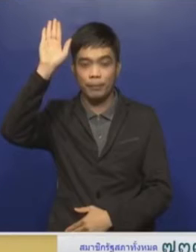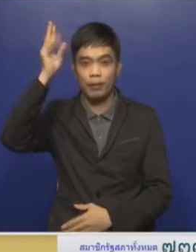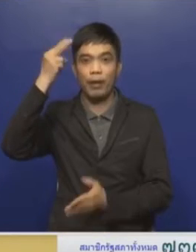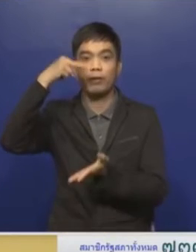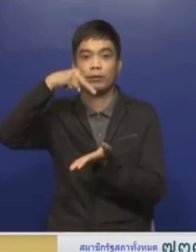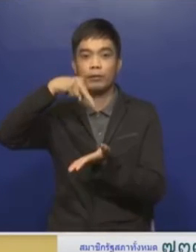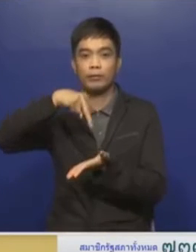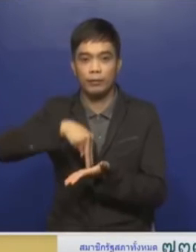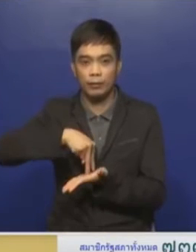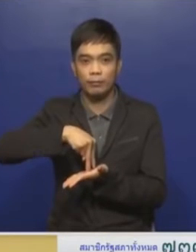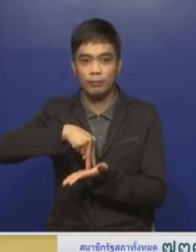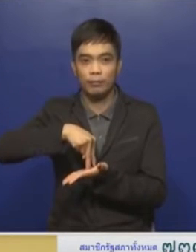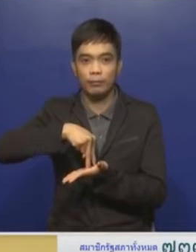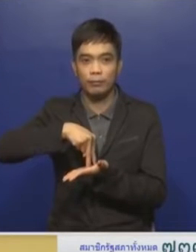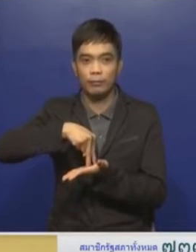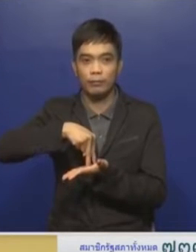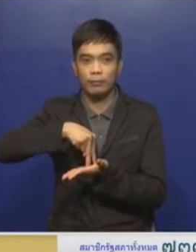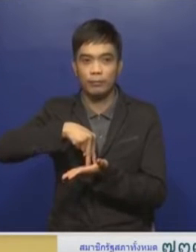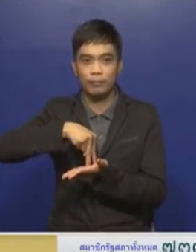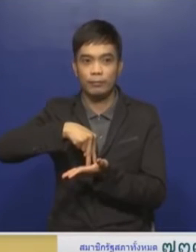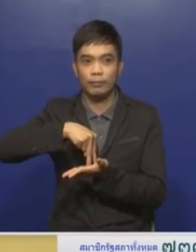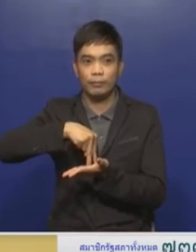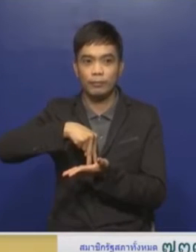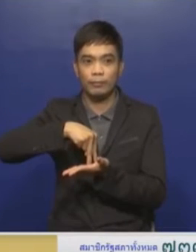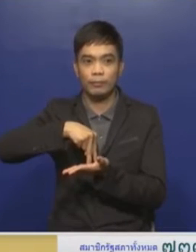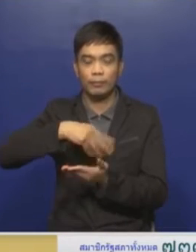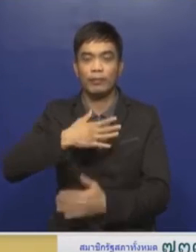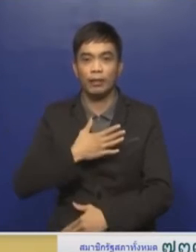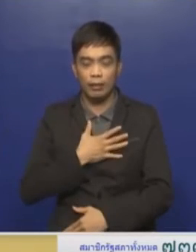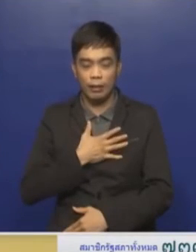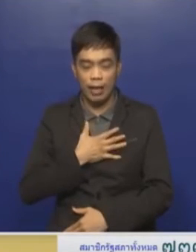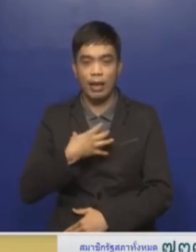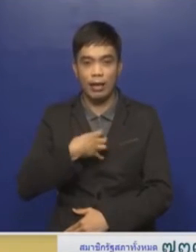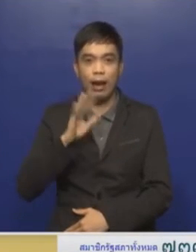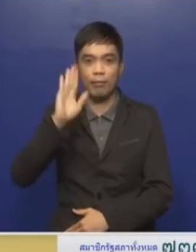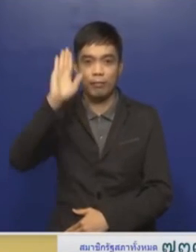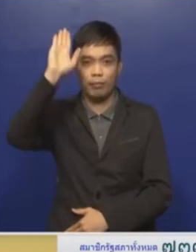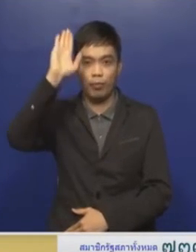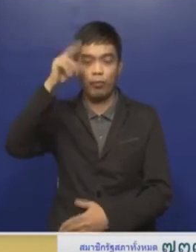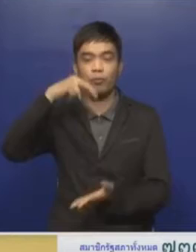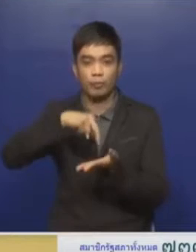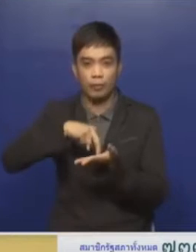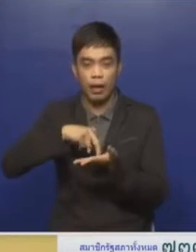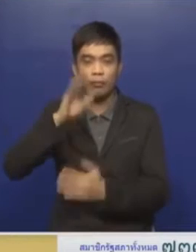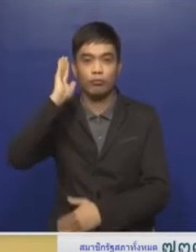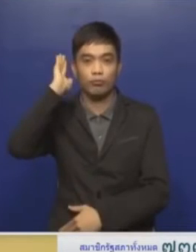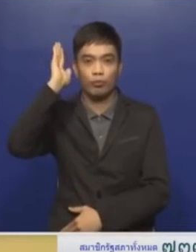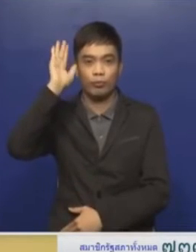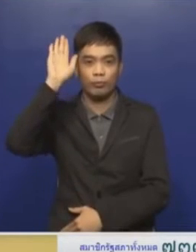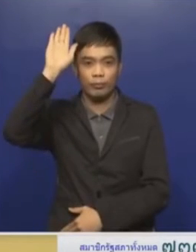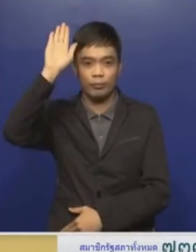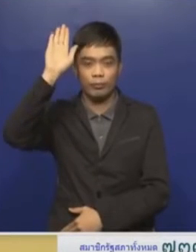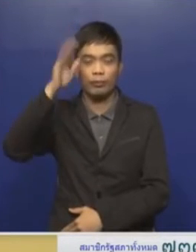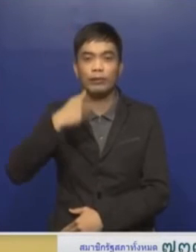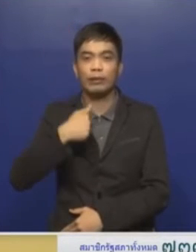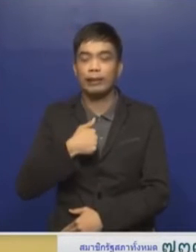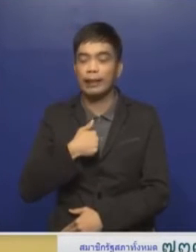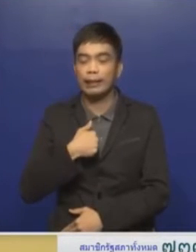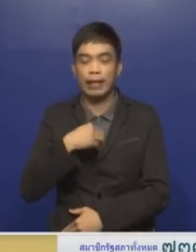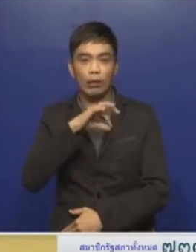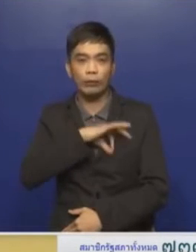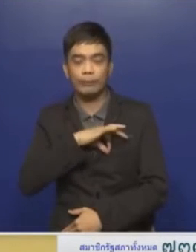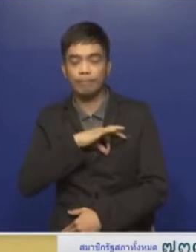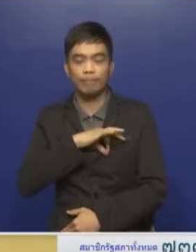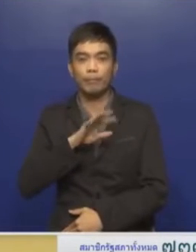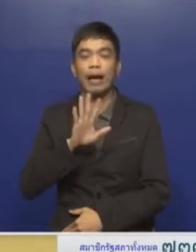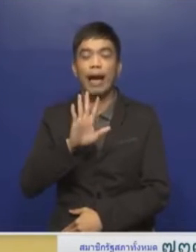ยืนขึ้นครัครับ ถ้าประทวัคดรมความประสงที่จะประทวัตามข้อบางครับทำจริก็ไม่ได้มีติดใจอะไร